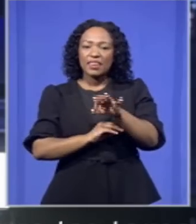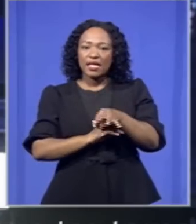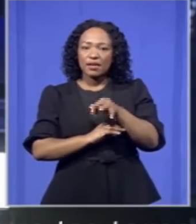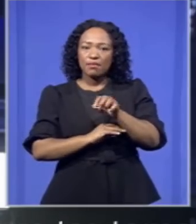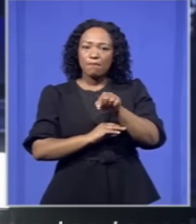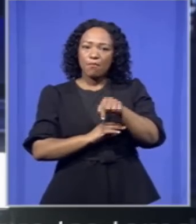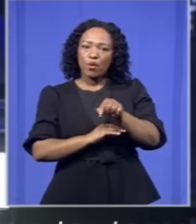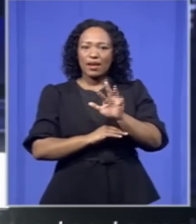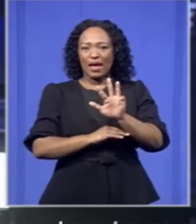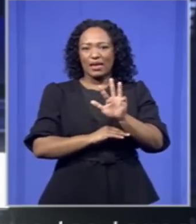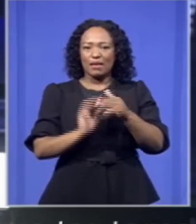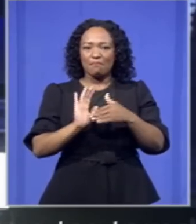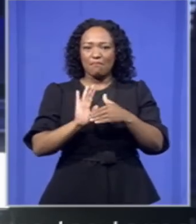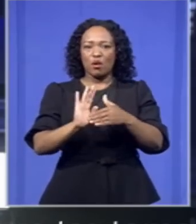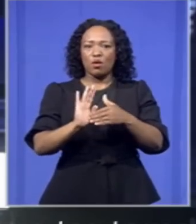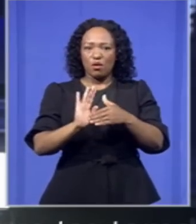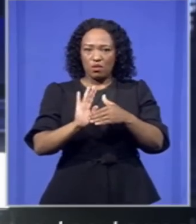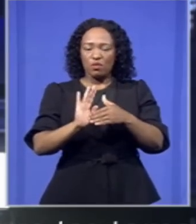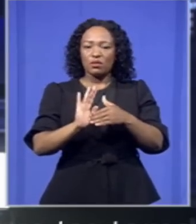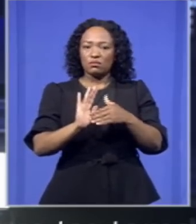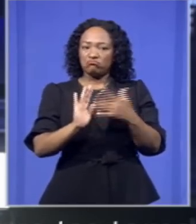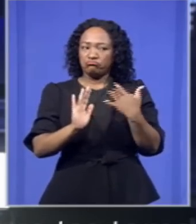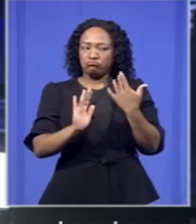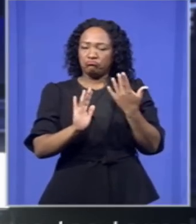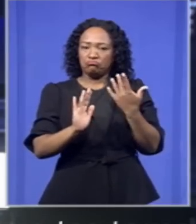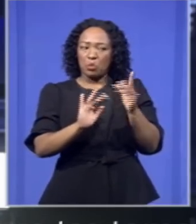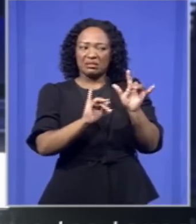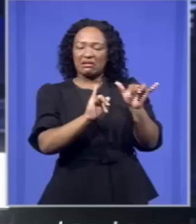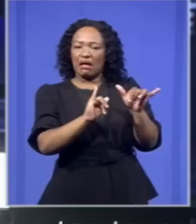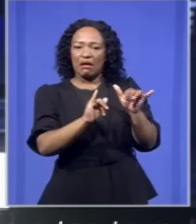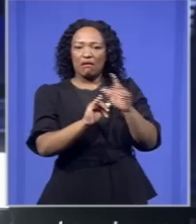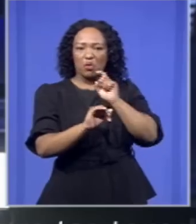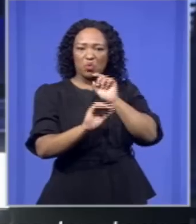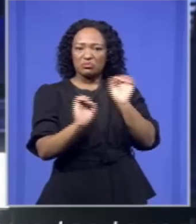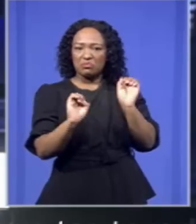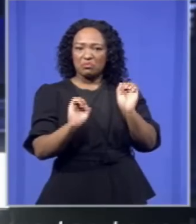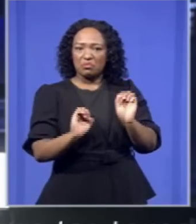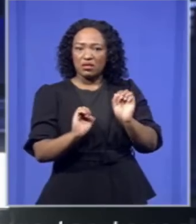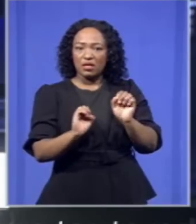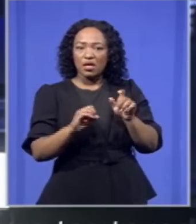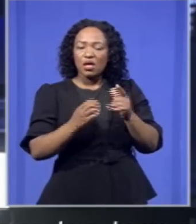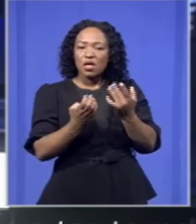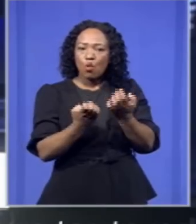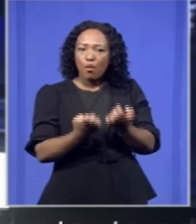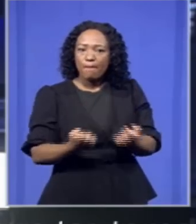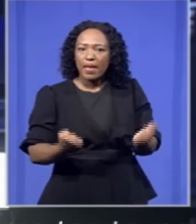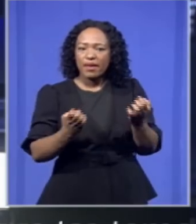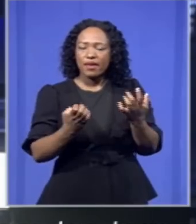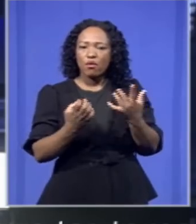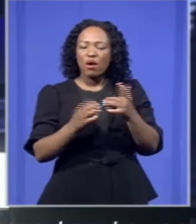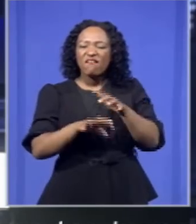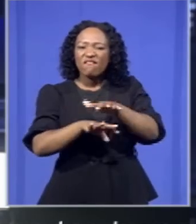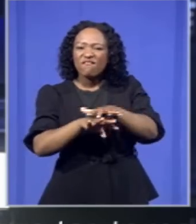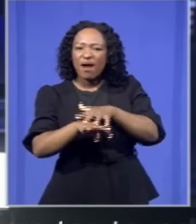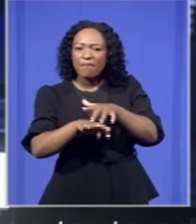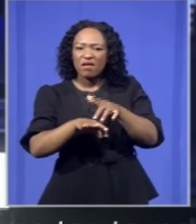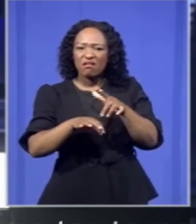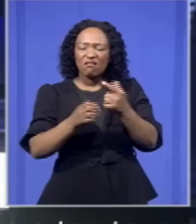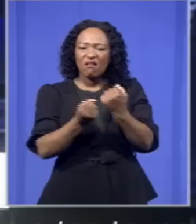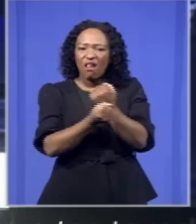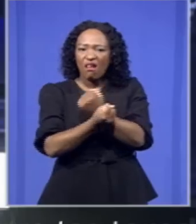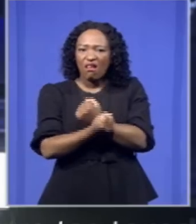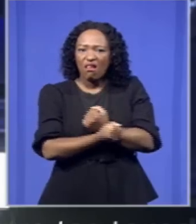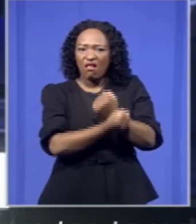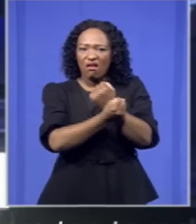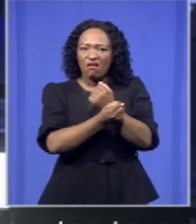le 13.9 tse di sa dirisiweng. Didiriswa tse di akaretsa ditrekere di le 2, motšhini